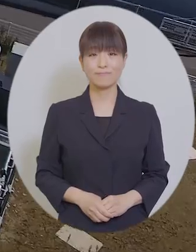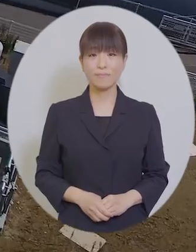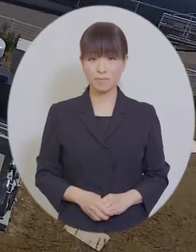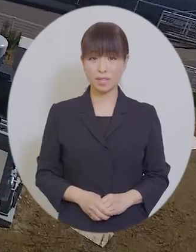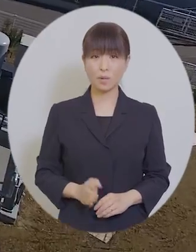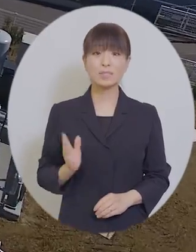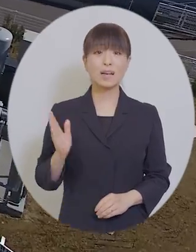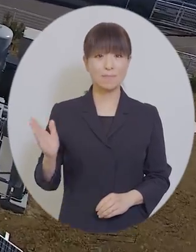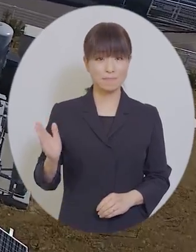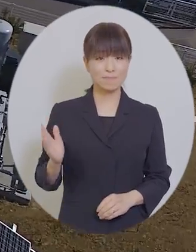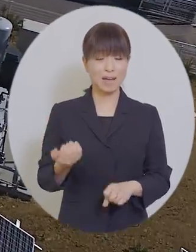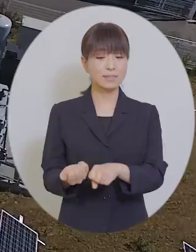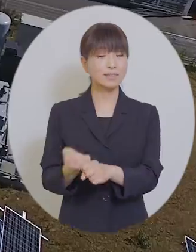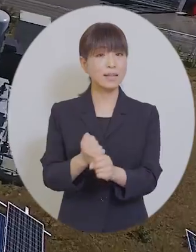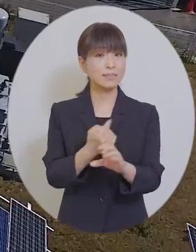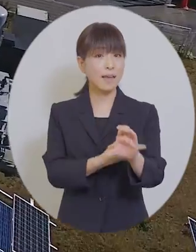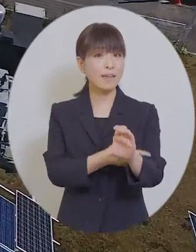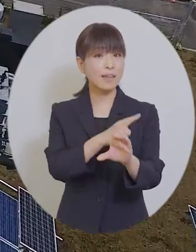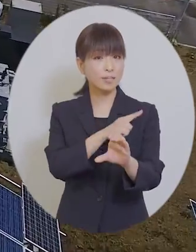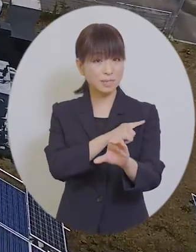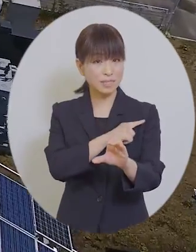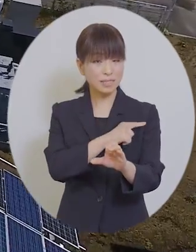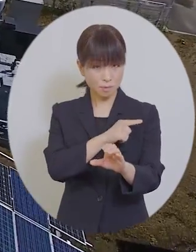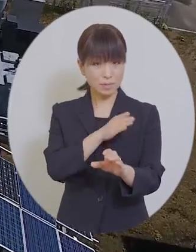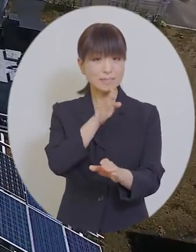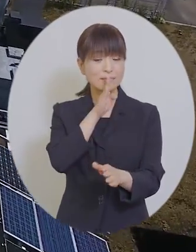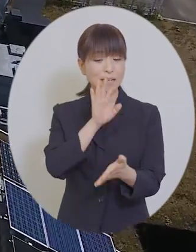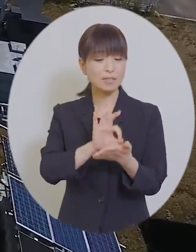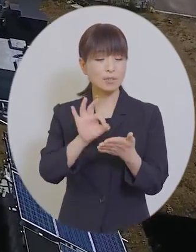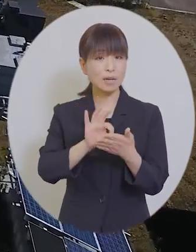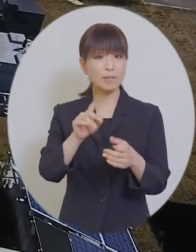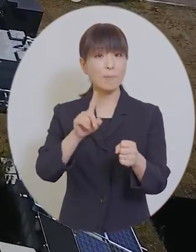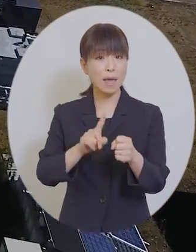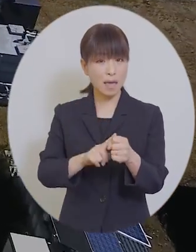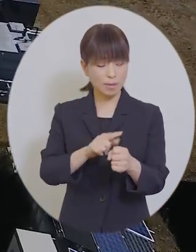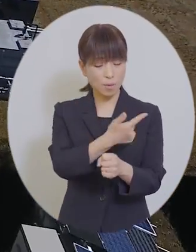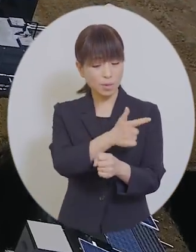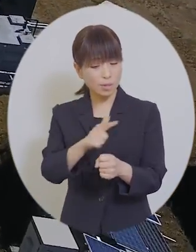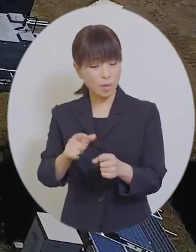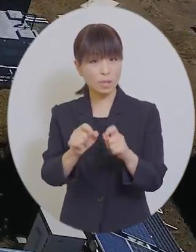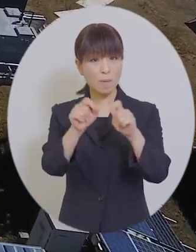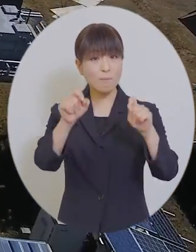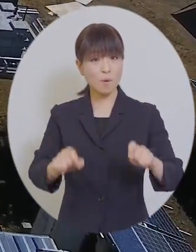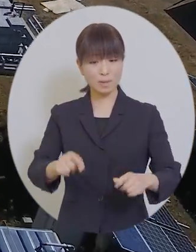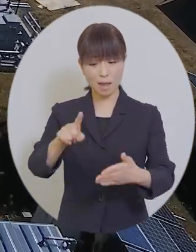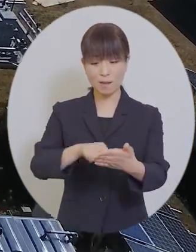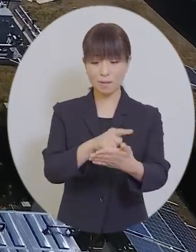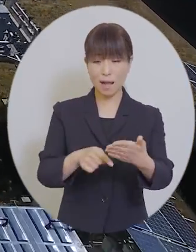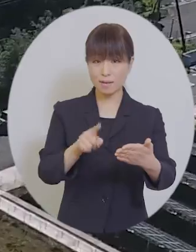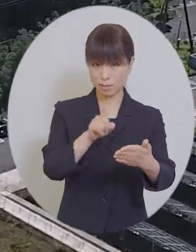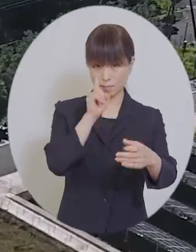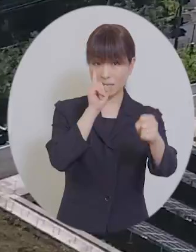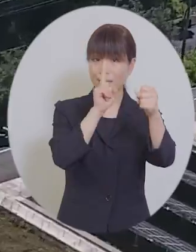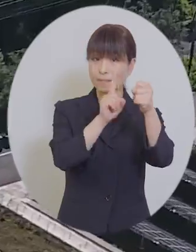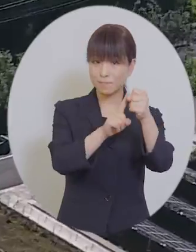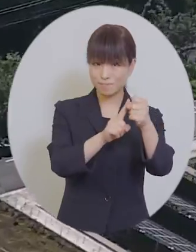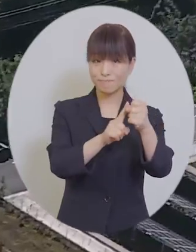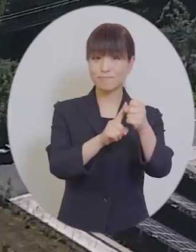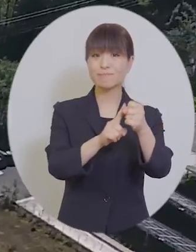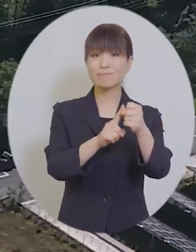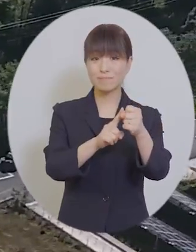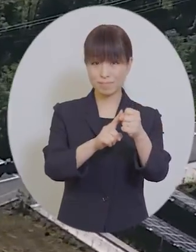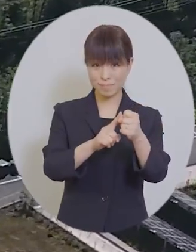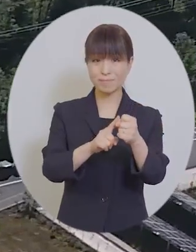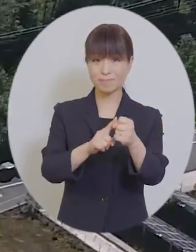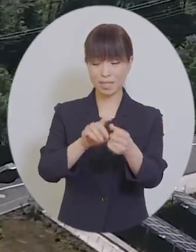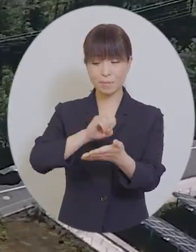フレアでは再生可能エネルギーの実用化に関するさまざまな問題の解決に向け、出力の